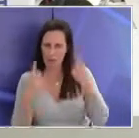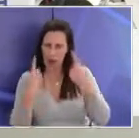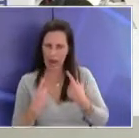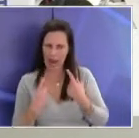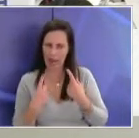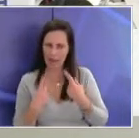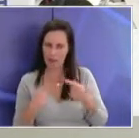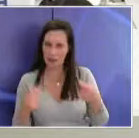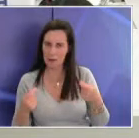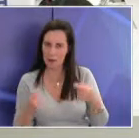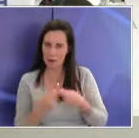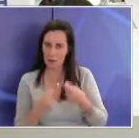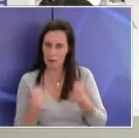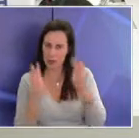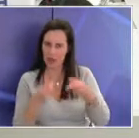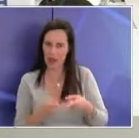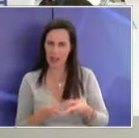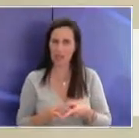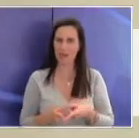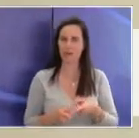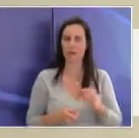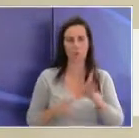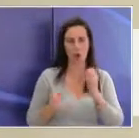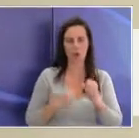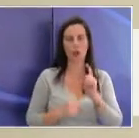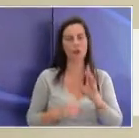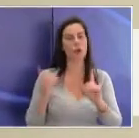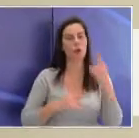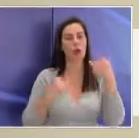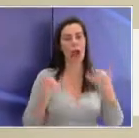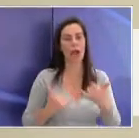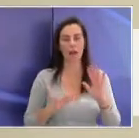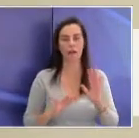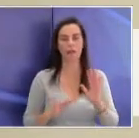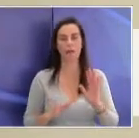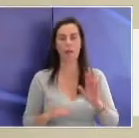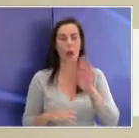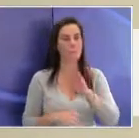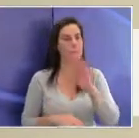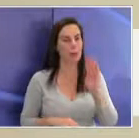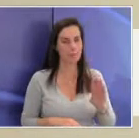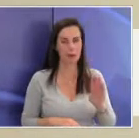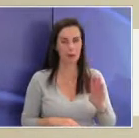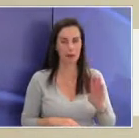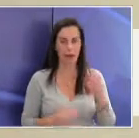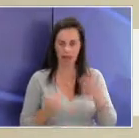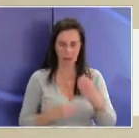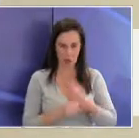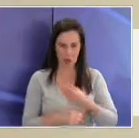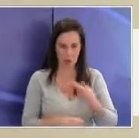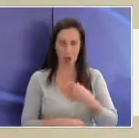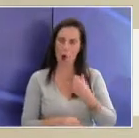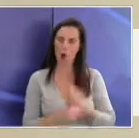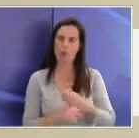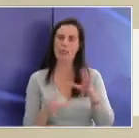החרדים בנושא ליבה כזה? על פניו לא. לא. זה מאוד קשה, אבל זה מה שקורה כרגע בראשי קואליציה. כלומר, נתניהו, את המשחק הזה שאני ואת עושים,